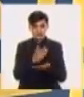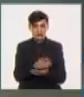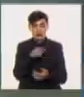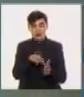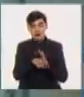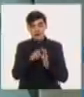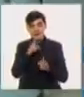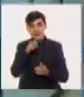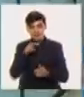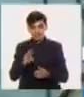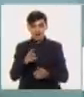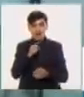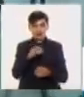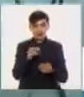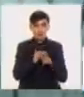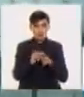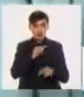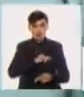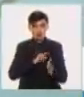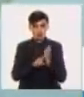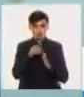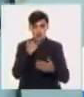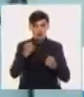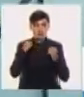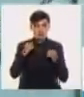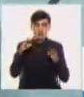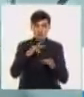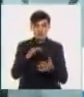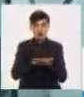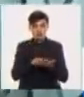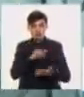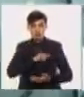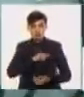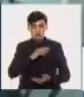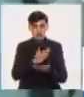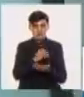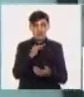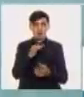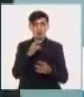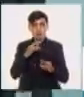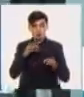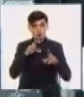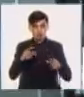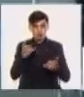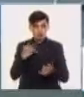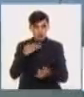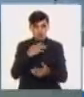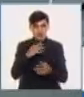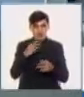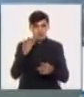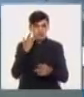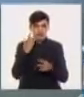Халык-арена ремонтные работы еще не начались. Спортивные секции продолжают функционировать. Но людей сегодня не так много, как